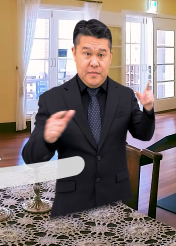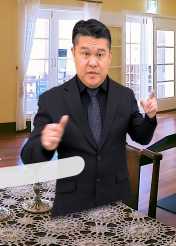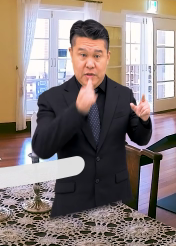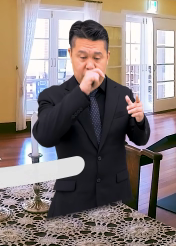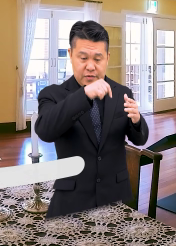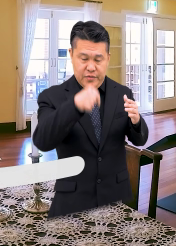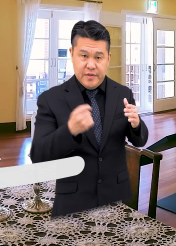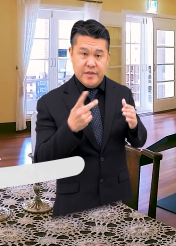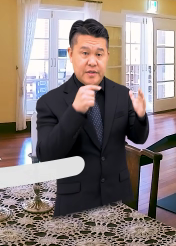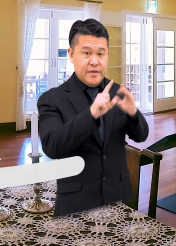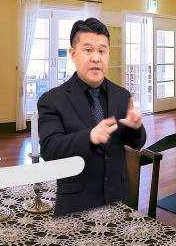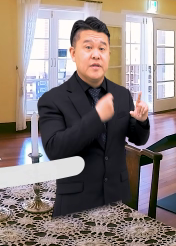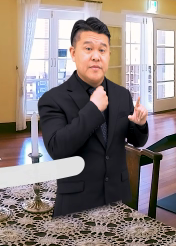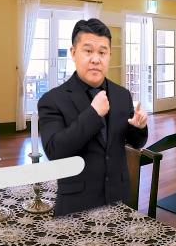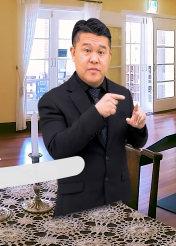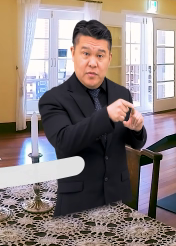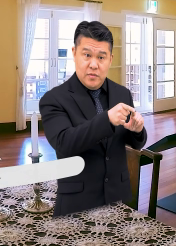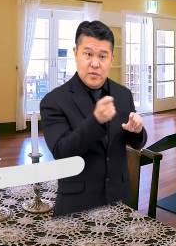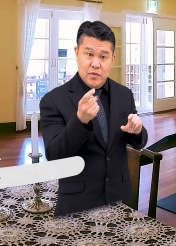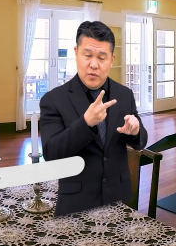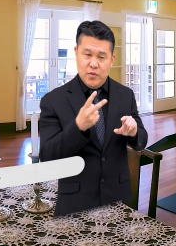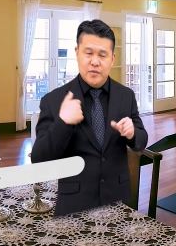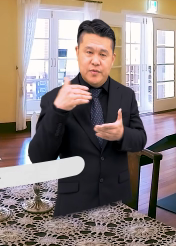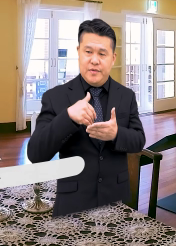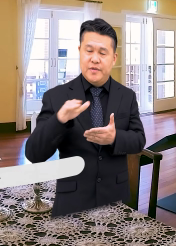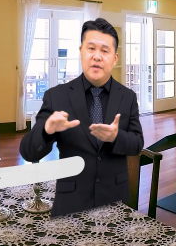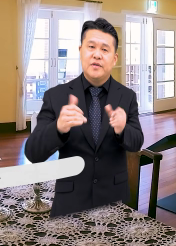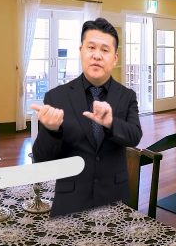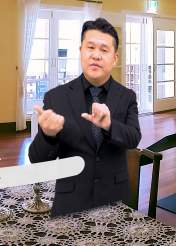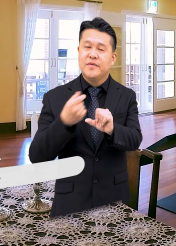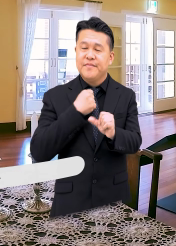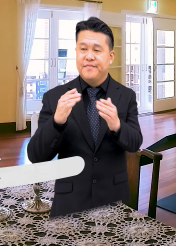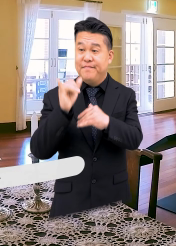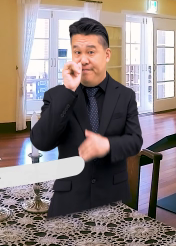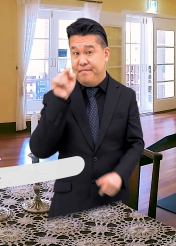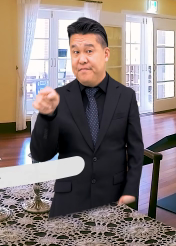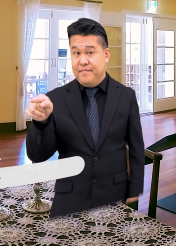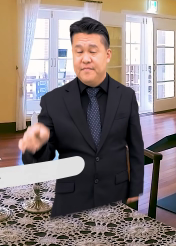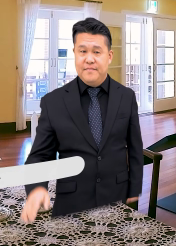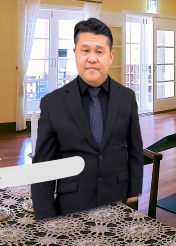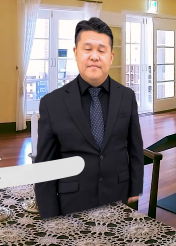다시 살고 싶은 집이 있다면 돌아가 죽고 싶은 집이 있다.